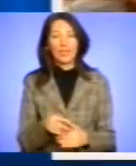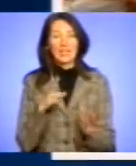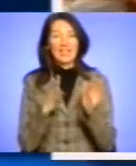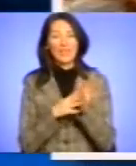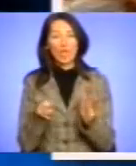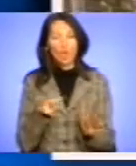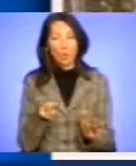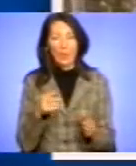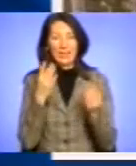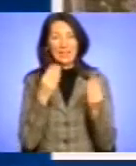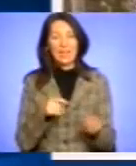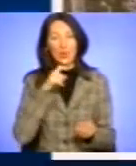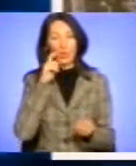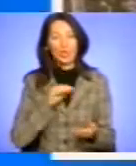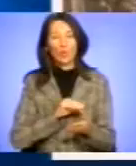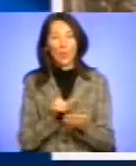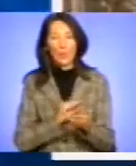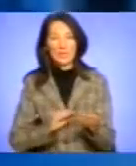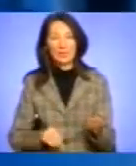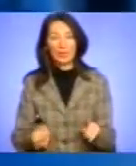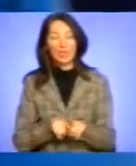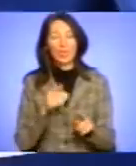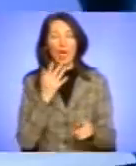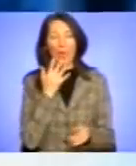9 листопада – День української писемності та мови.